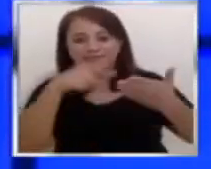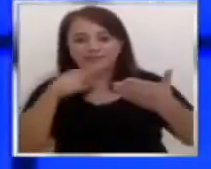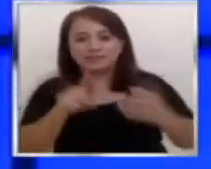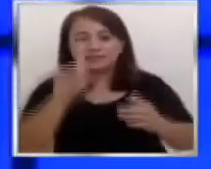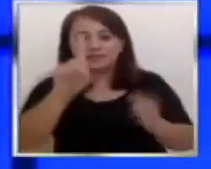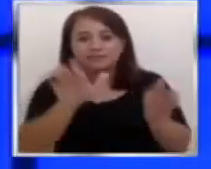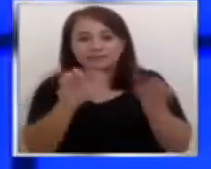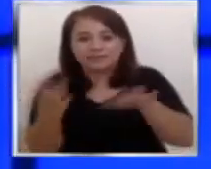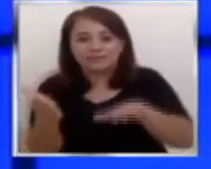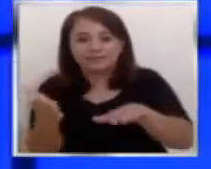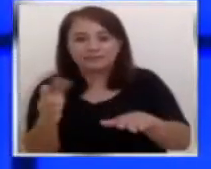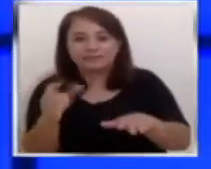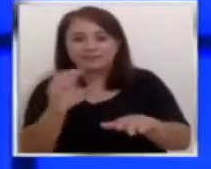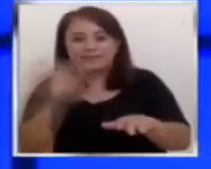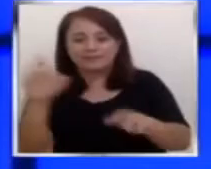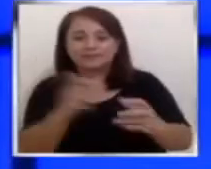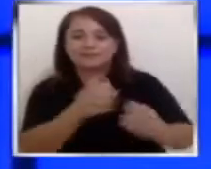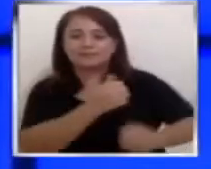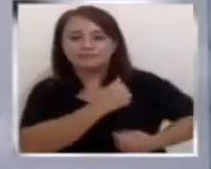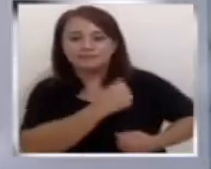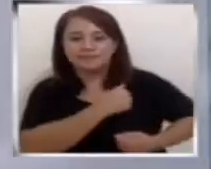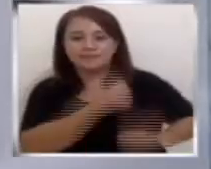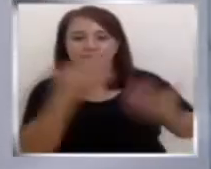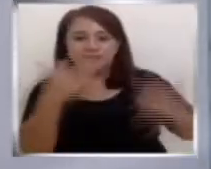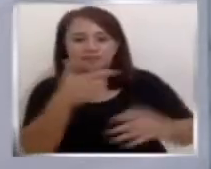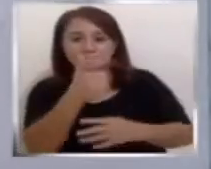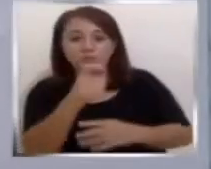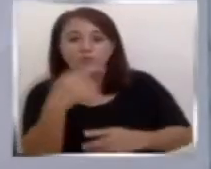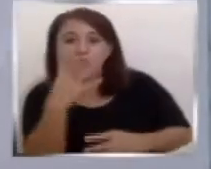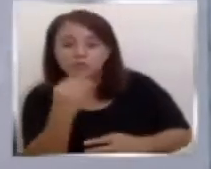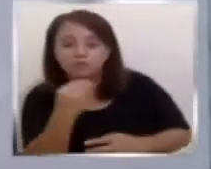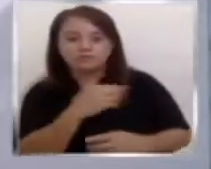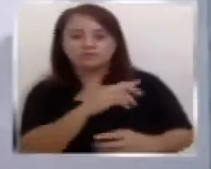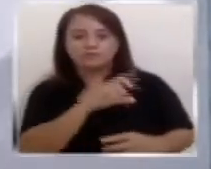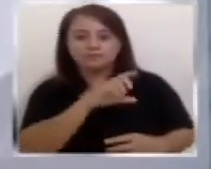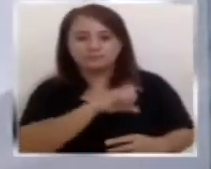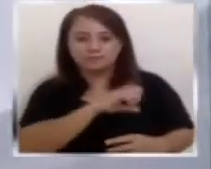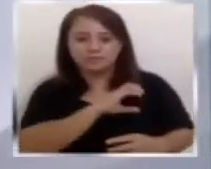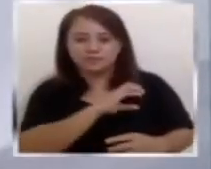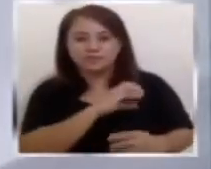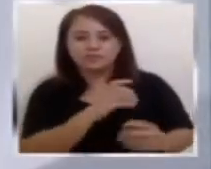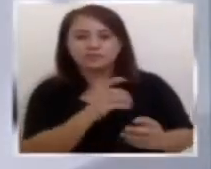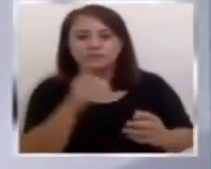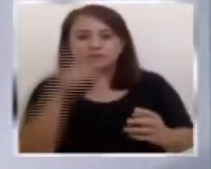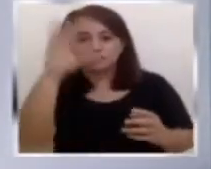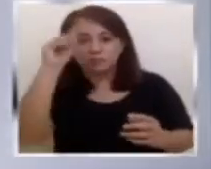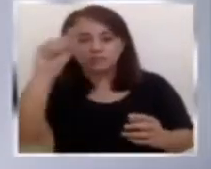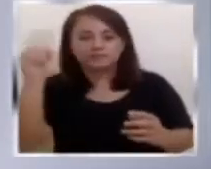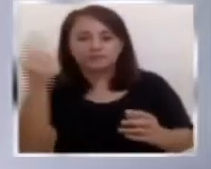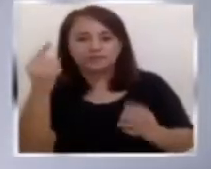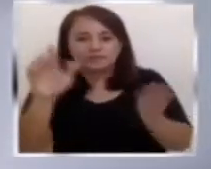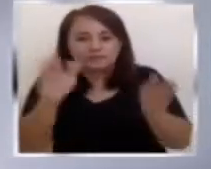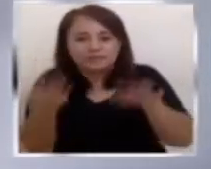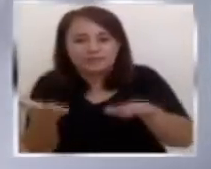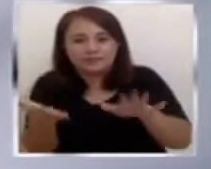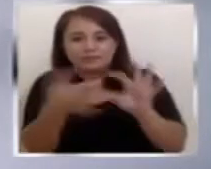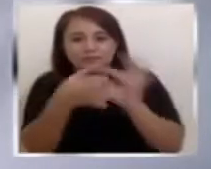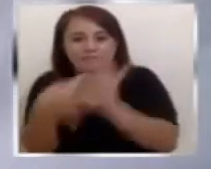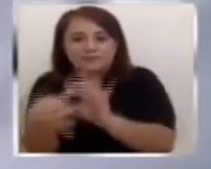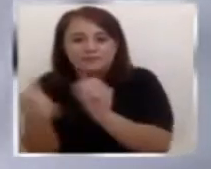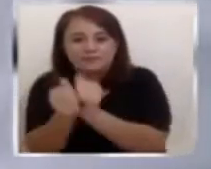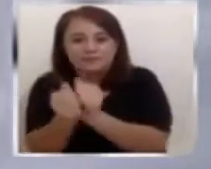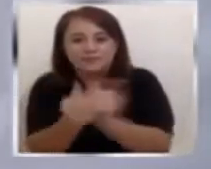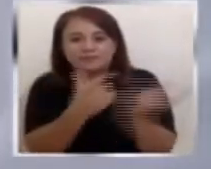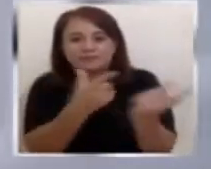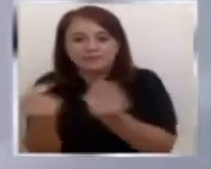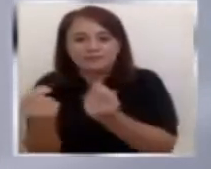sundalo matapos barilin ng sumitang pulis. Ang lalaki ang kauna-unahang namatay na may kinalaman sa pagpapatupad ng